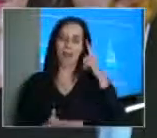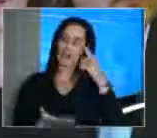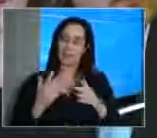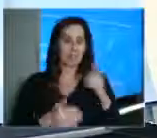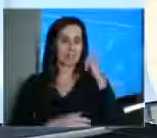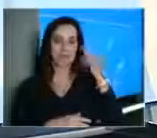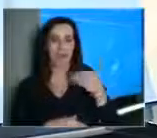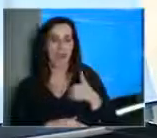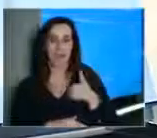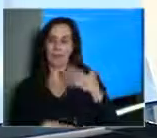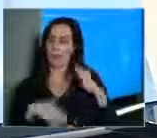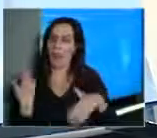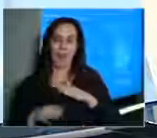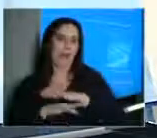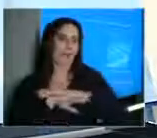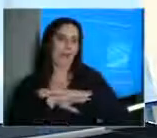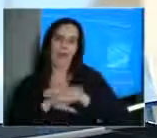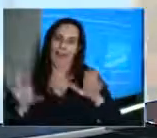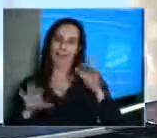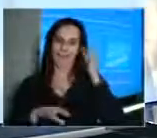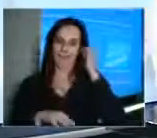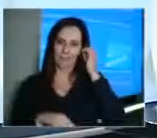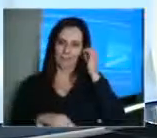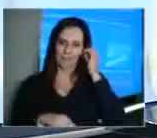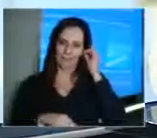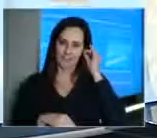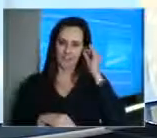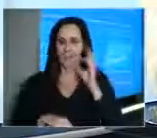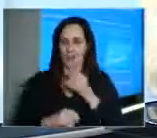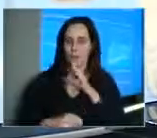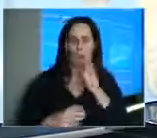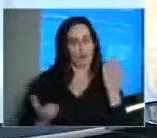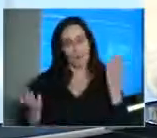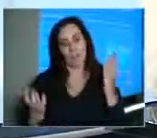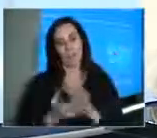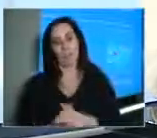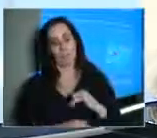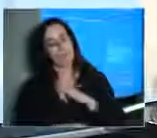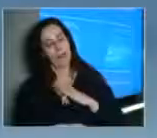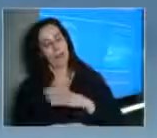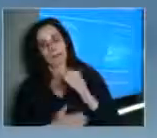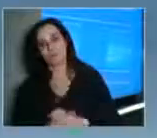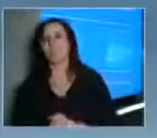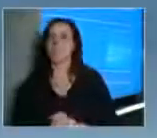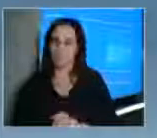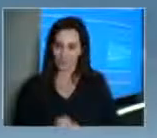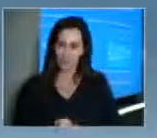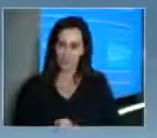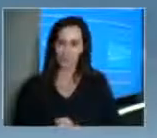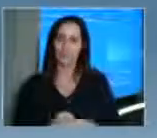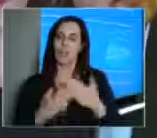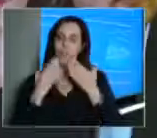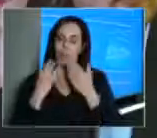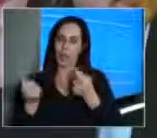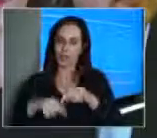המסגרות. נשמע לי בלגן גדול, בלגן דיגיטלי גדול. יש שם הרבה מאוד בעיות לכאן ולכאן. אבל טוב, מרתק. אהוד בקר,